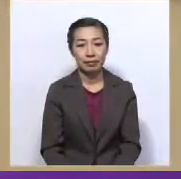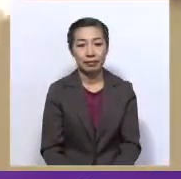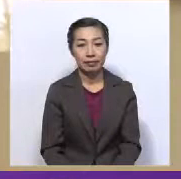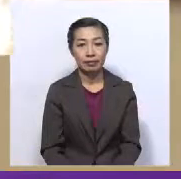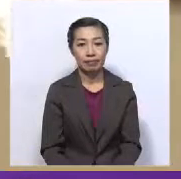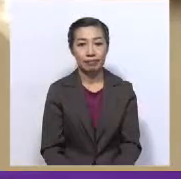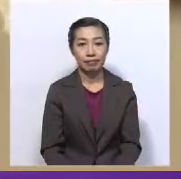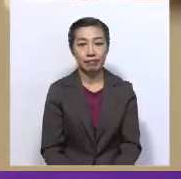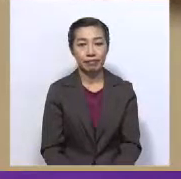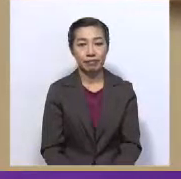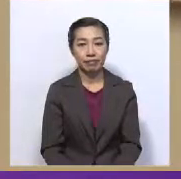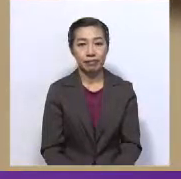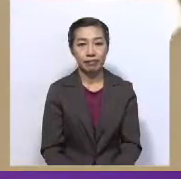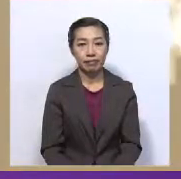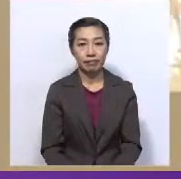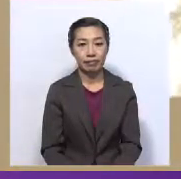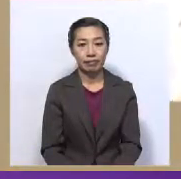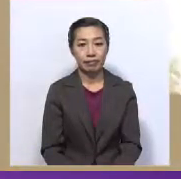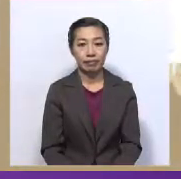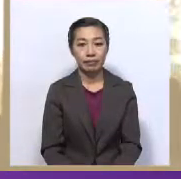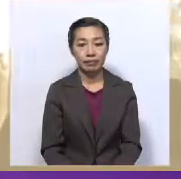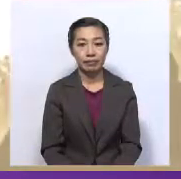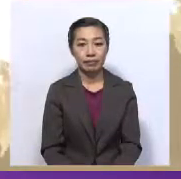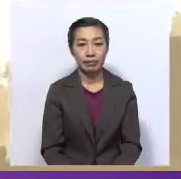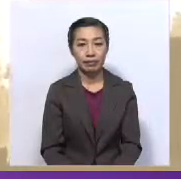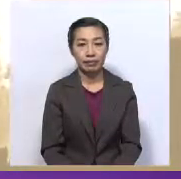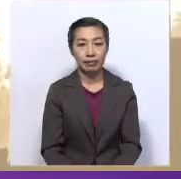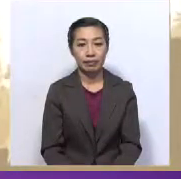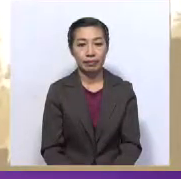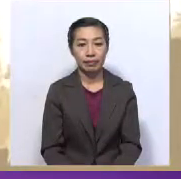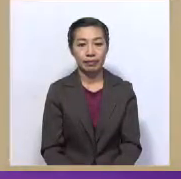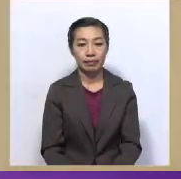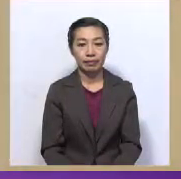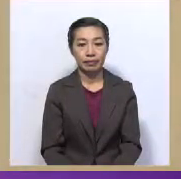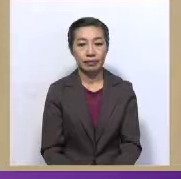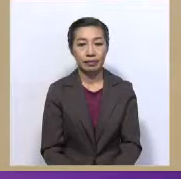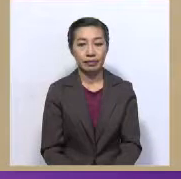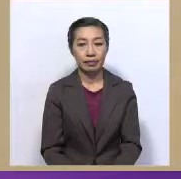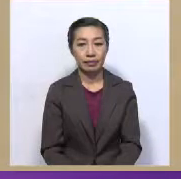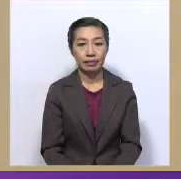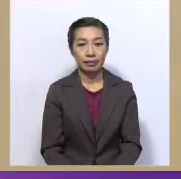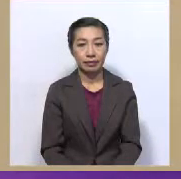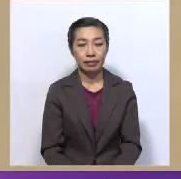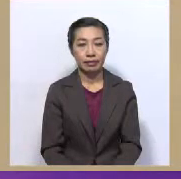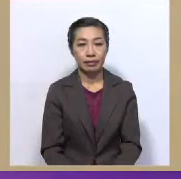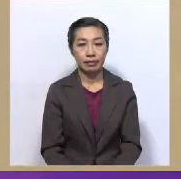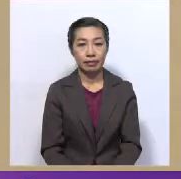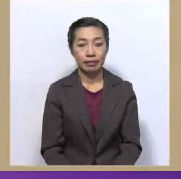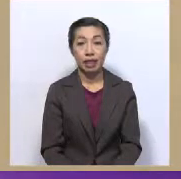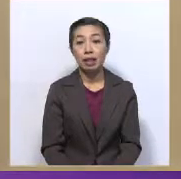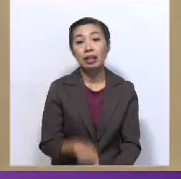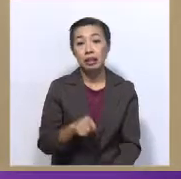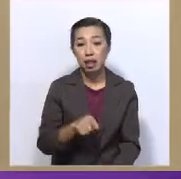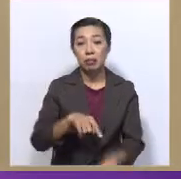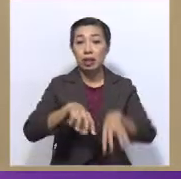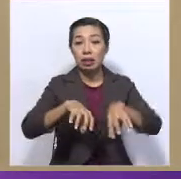25บาทท่านอาจจะได้ทองคํา1บาทกลับบ้านไปค่ะแล้วก็ยังมีรางวัล ในส่วนกิจวัตรรัชกา